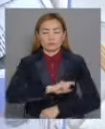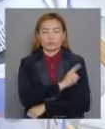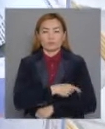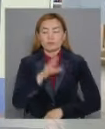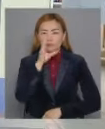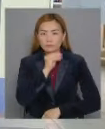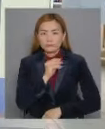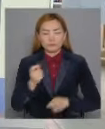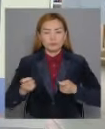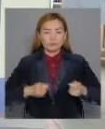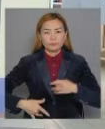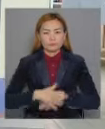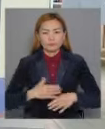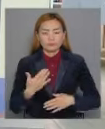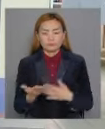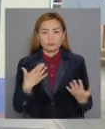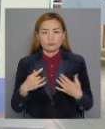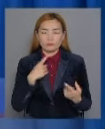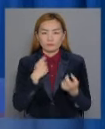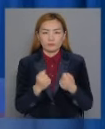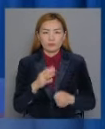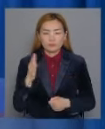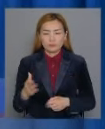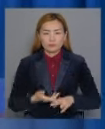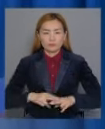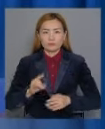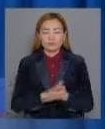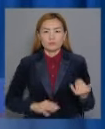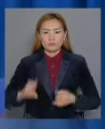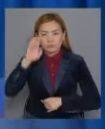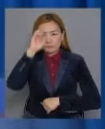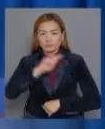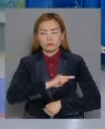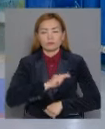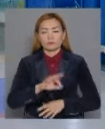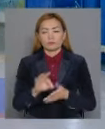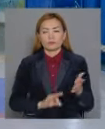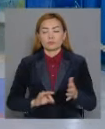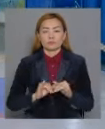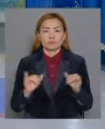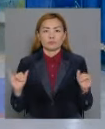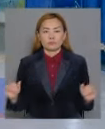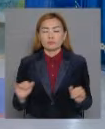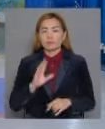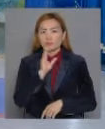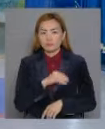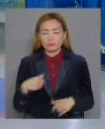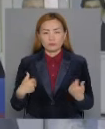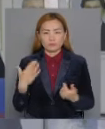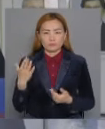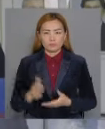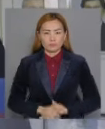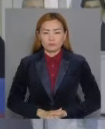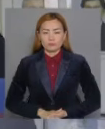айналды. Билік пен халық арасындағы қатынас беки түседі. Сонымен қатар, үкімет жұмысының жедел әрі қарқынды белең алуына негіз